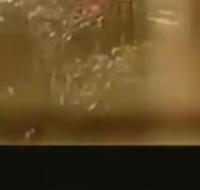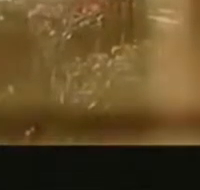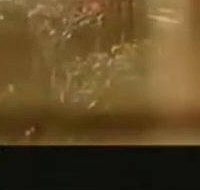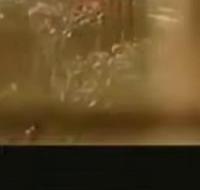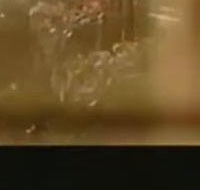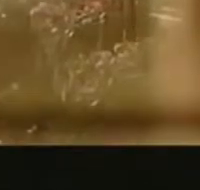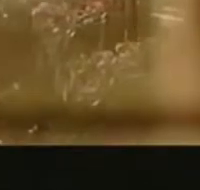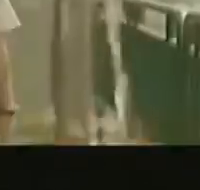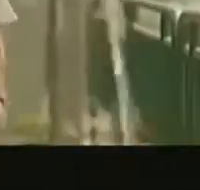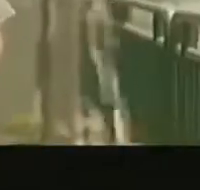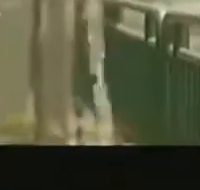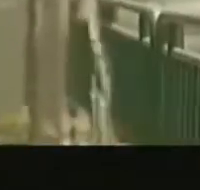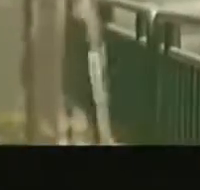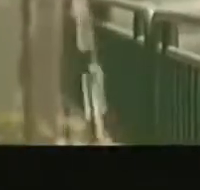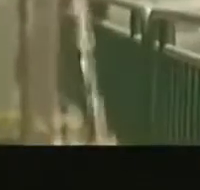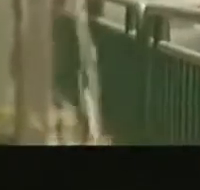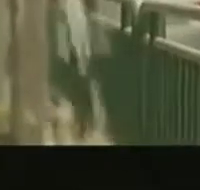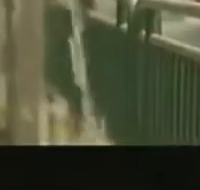ไม่ได้ออกทีวี